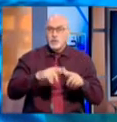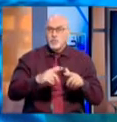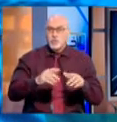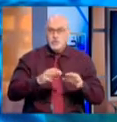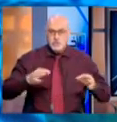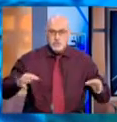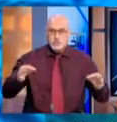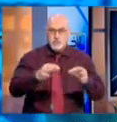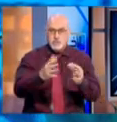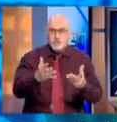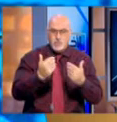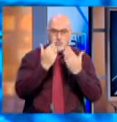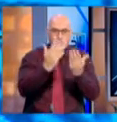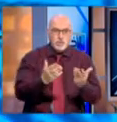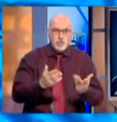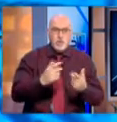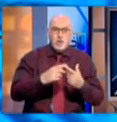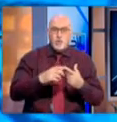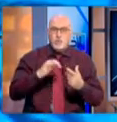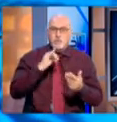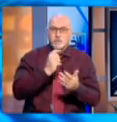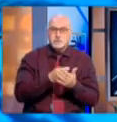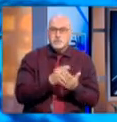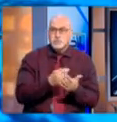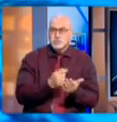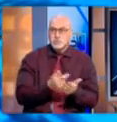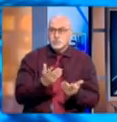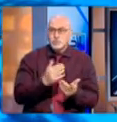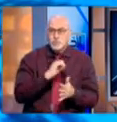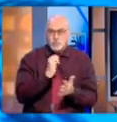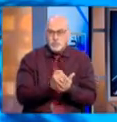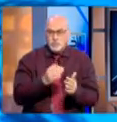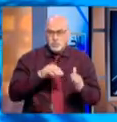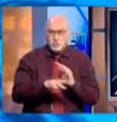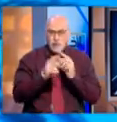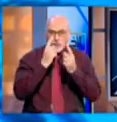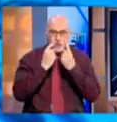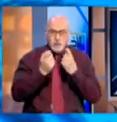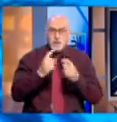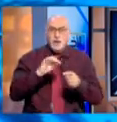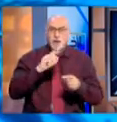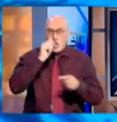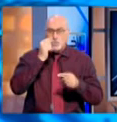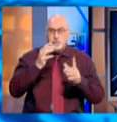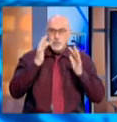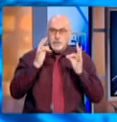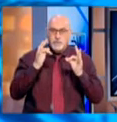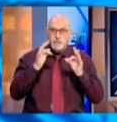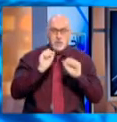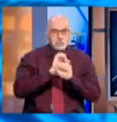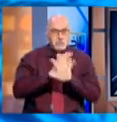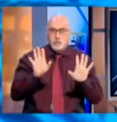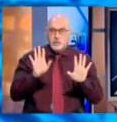الأوعية العقارية المتاحة أو غير المستغلة لضمان وضعها تحت تصرف المستثمرين بشكل